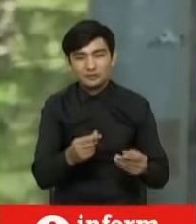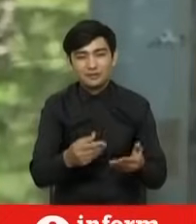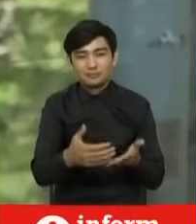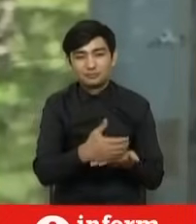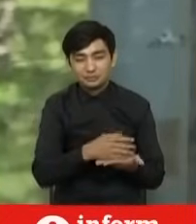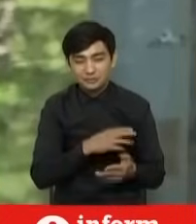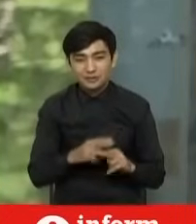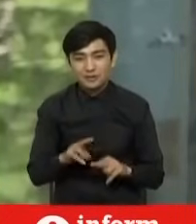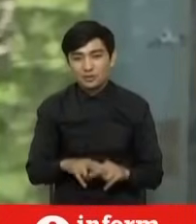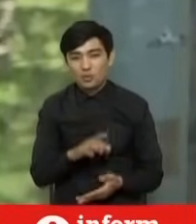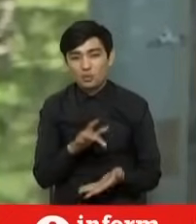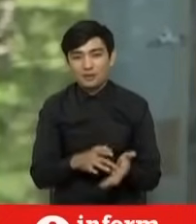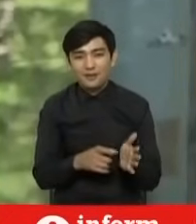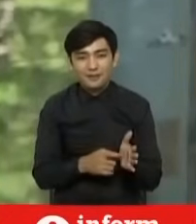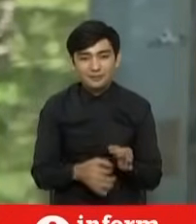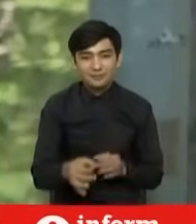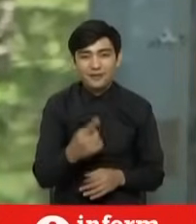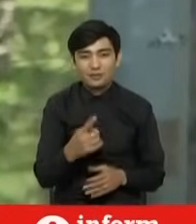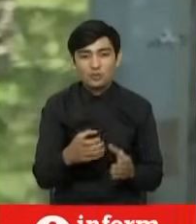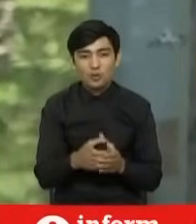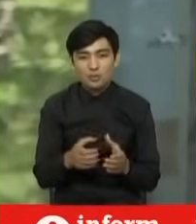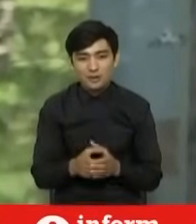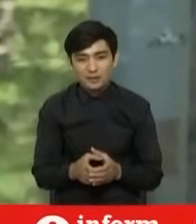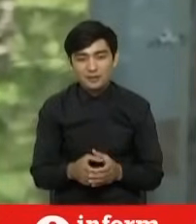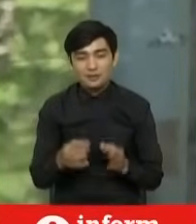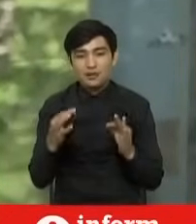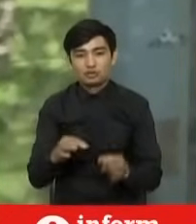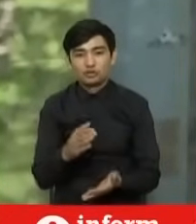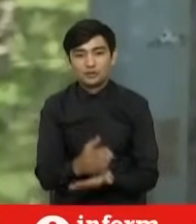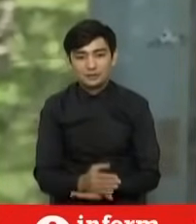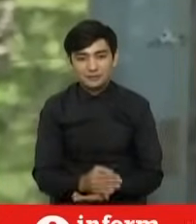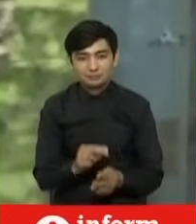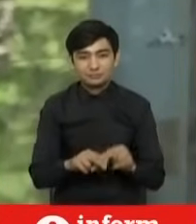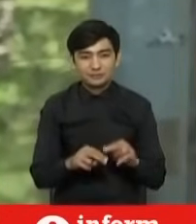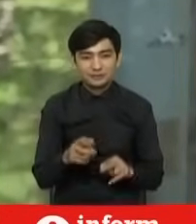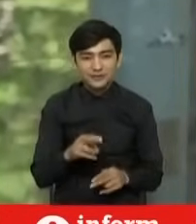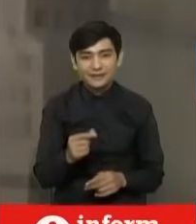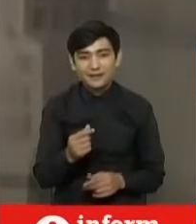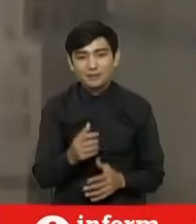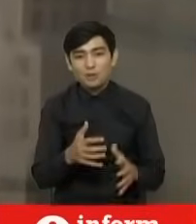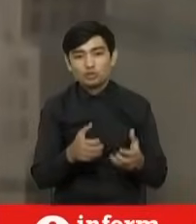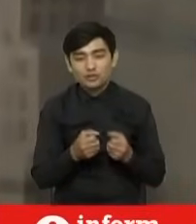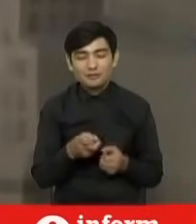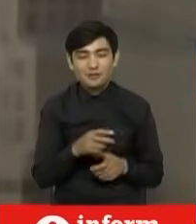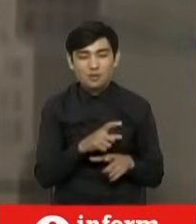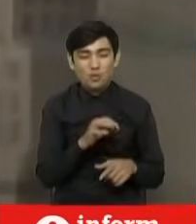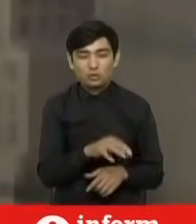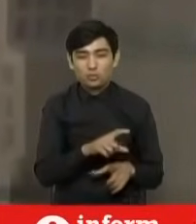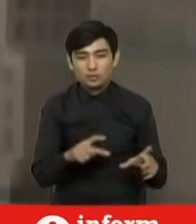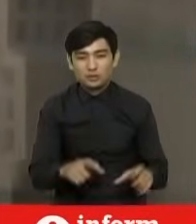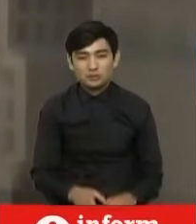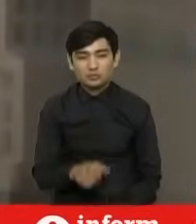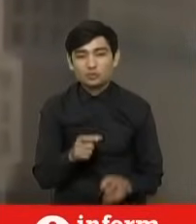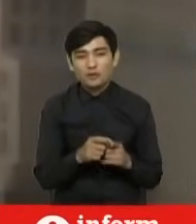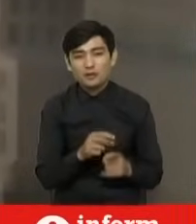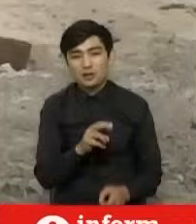На территории города Караганды у нас лишь одна компания имеет разрешение на привлечение денег дольщиков. По словам Даурена Шакенова,